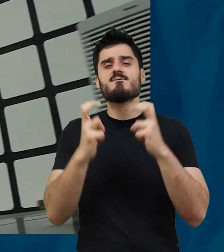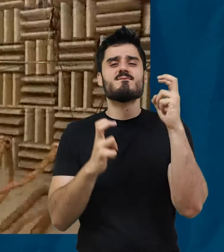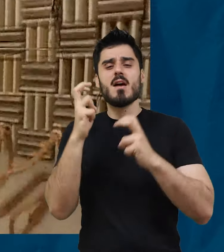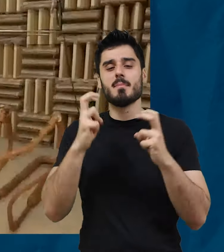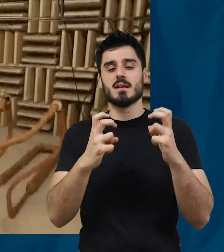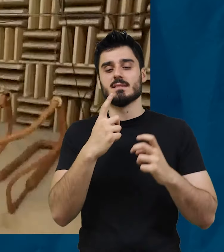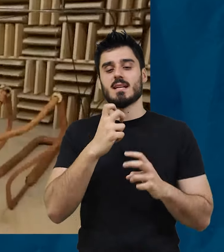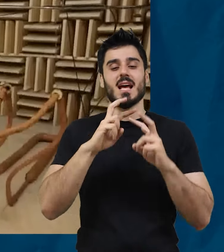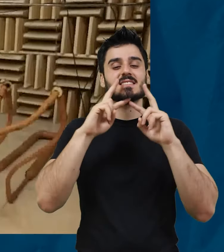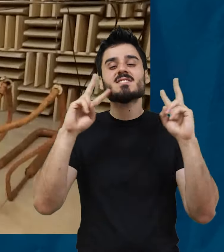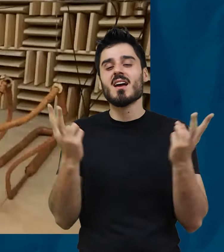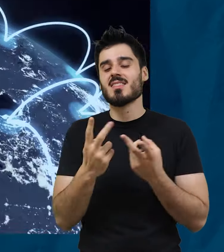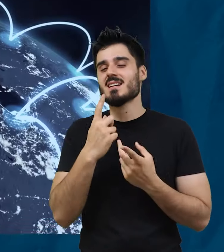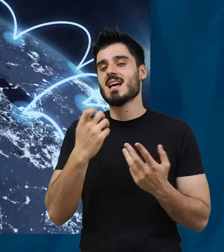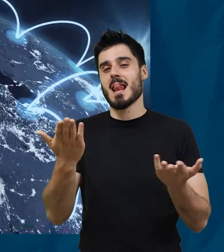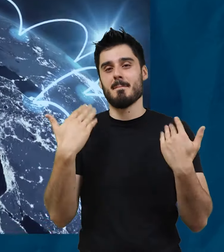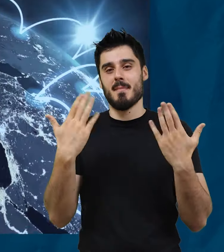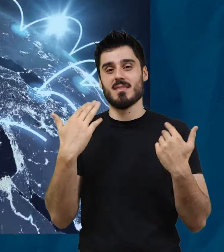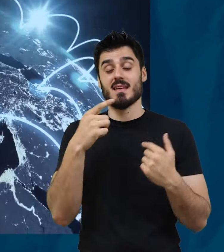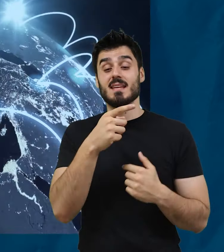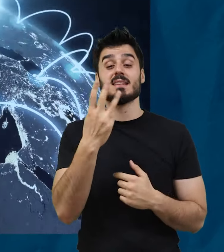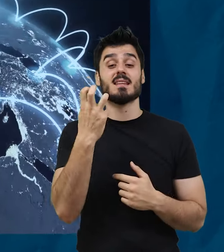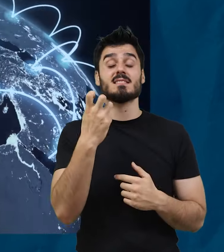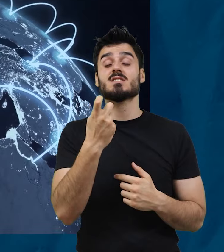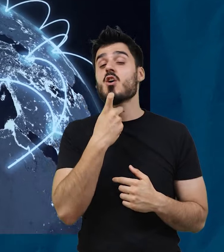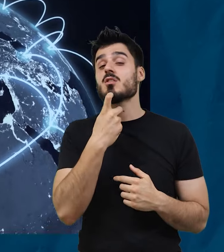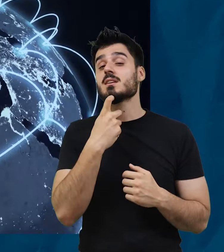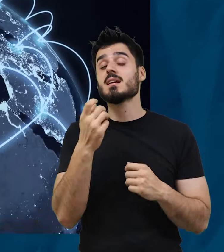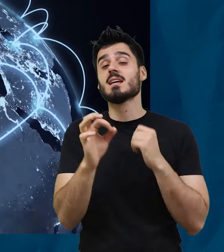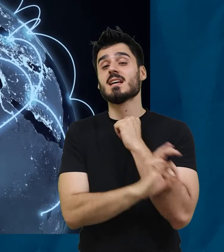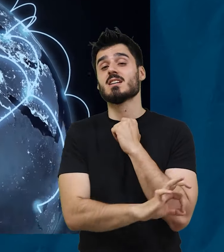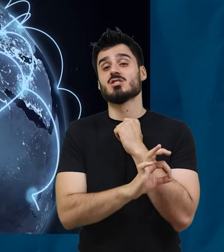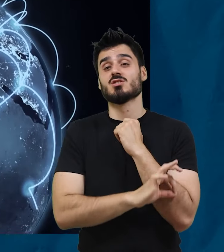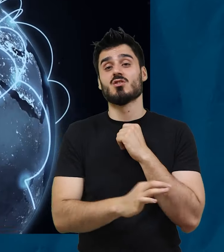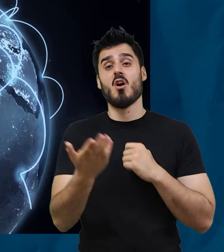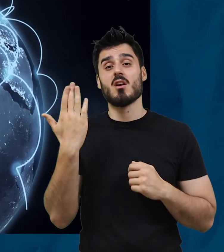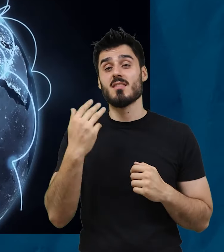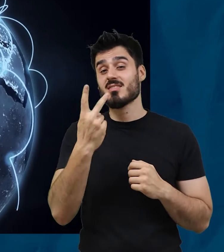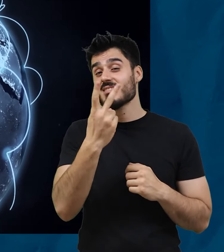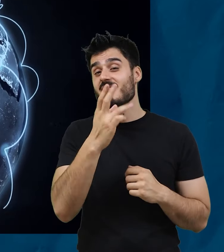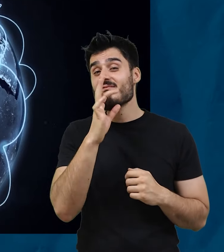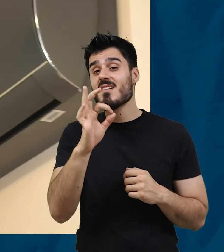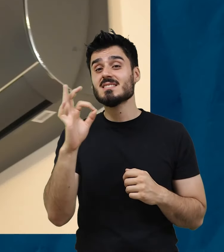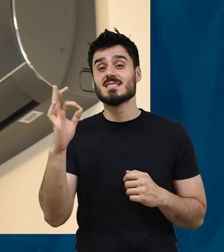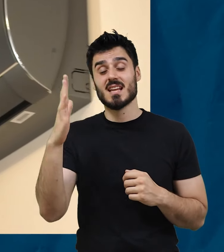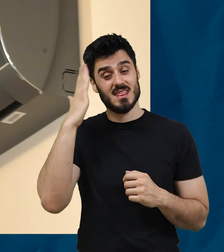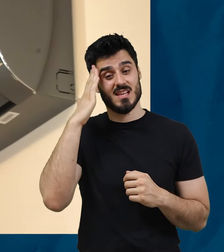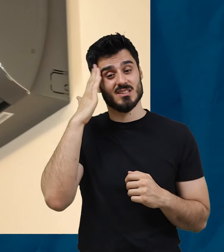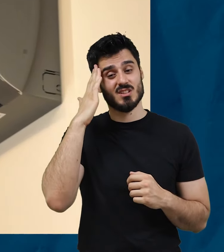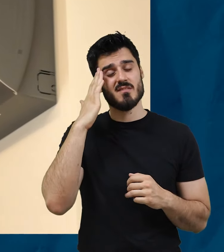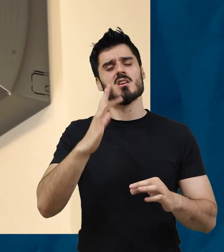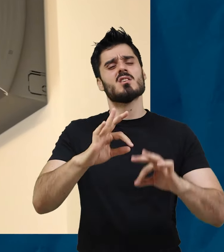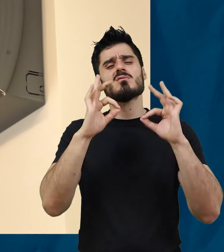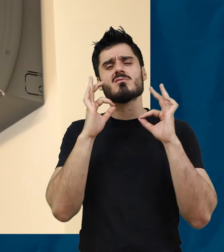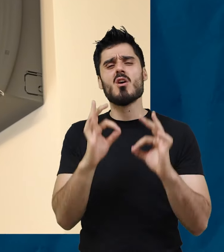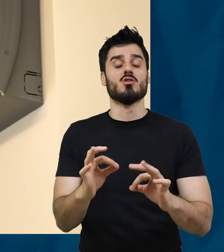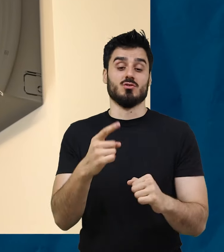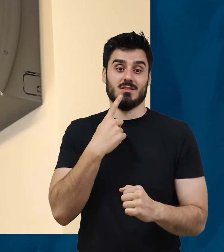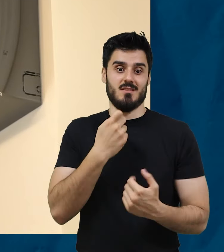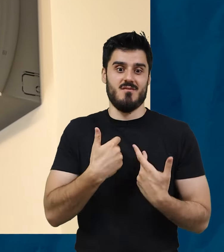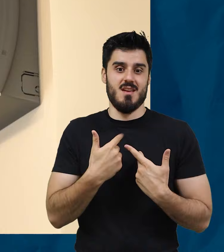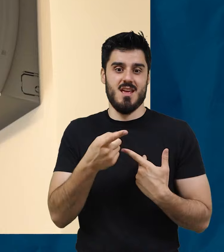за климатизация. Те са с 30 години история и присъствие в 200 държави. Точно за това